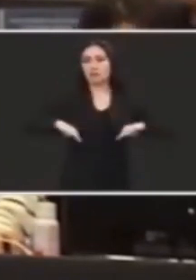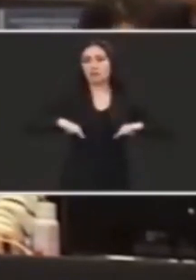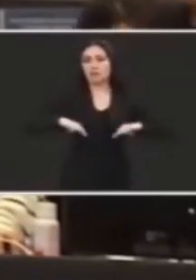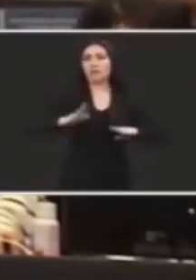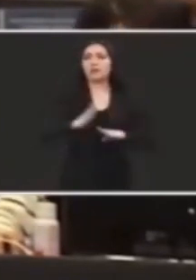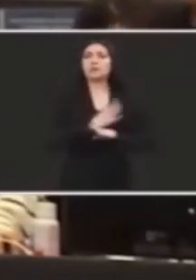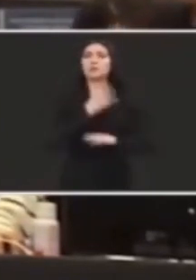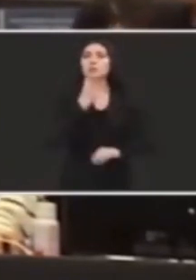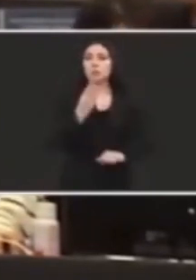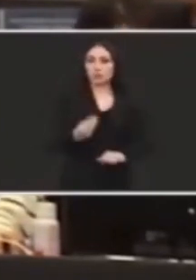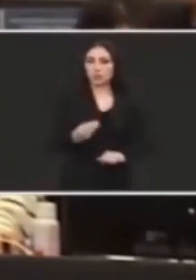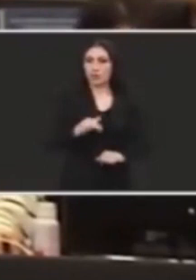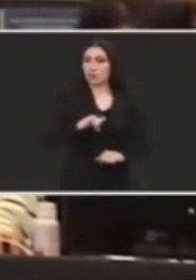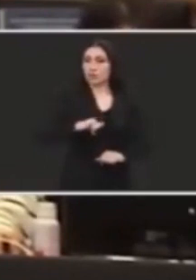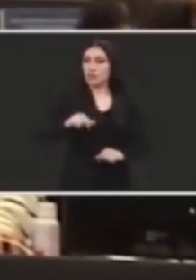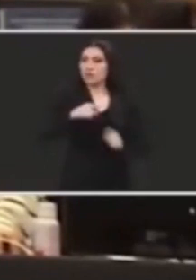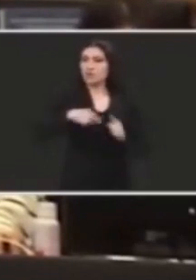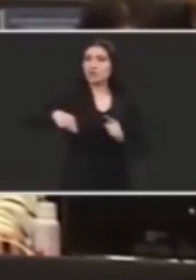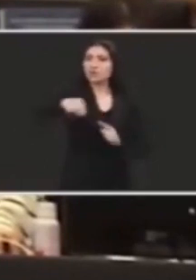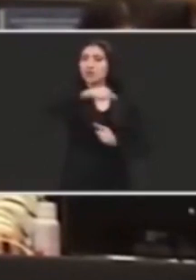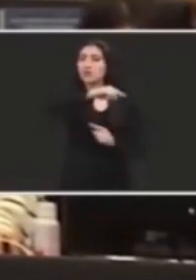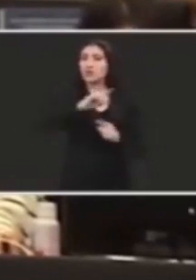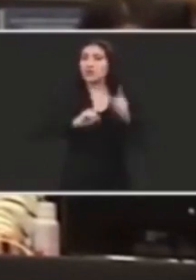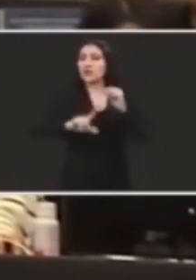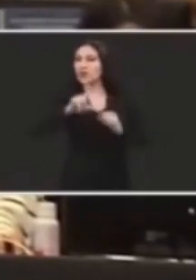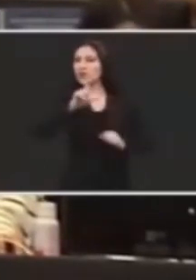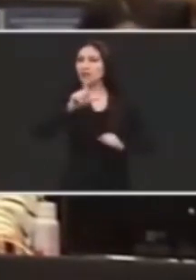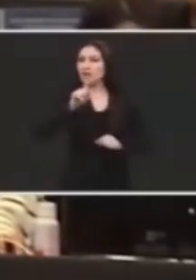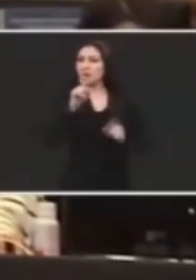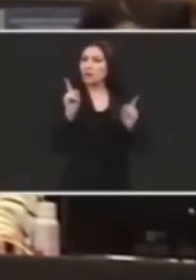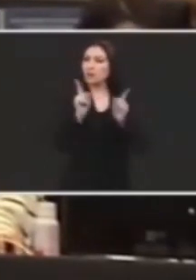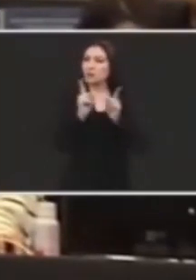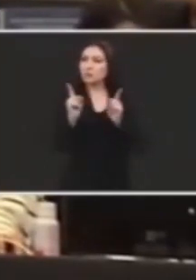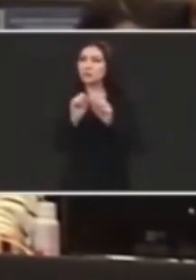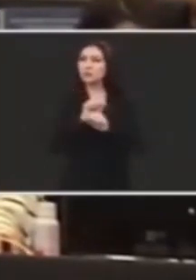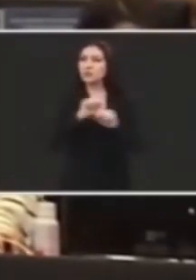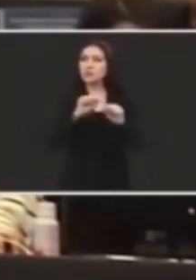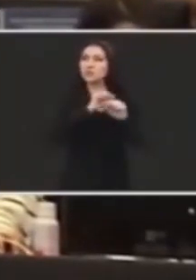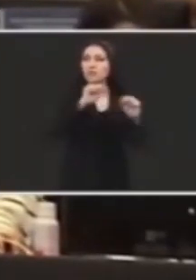sistemi güzellemeleri yaparak parlamenter sistem eskisi çok kötüydü. Şimdi geldiğimiz